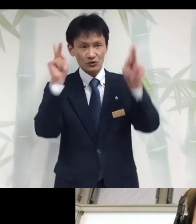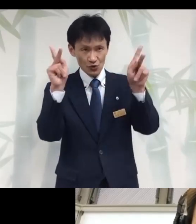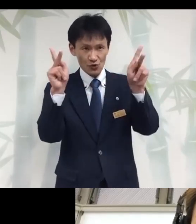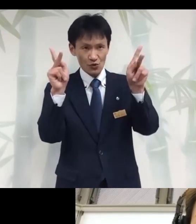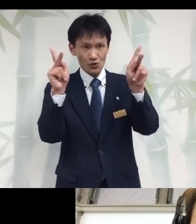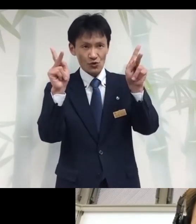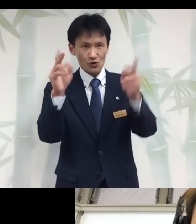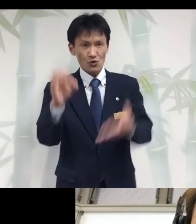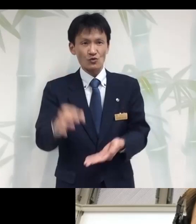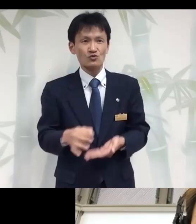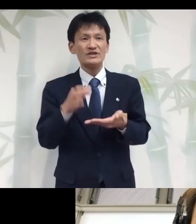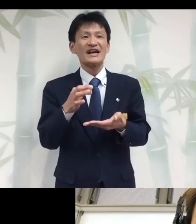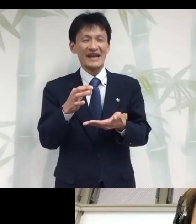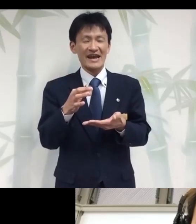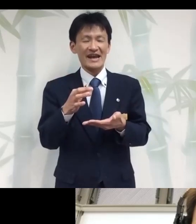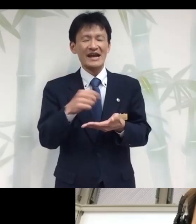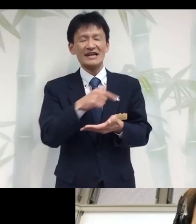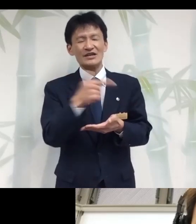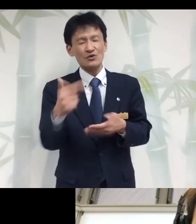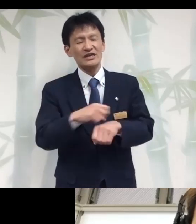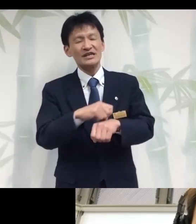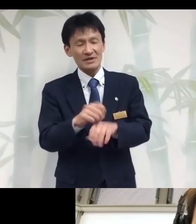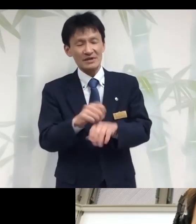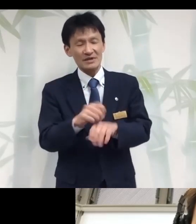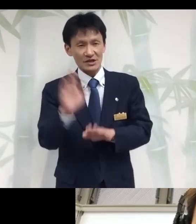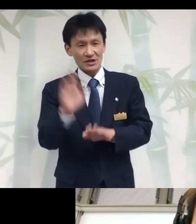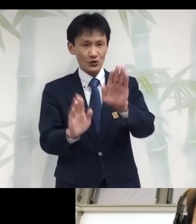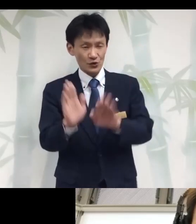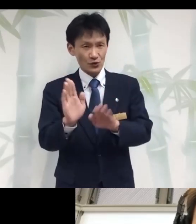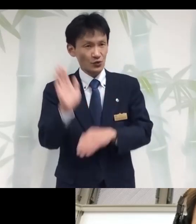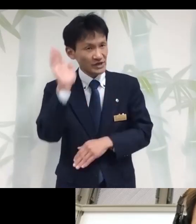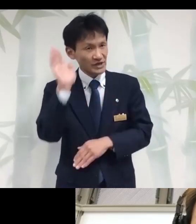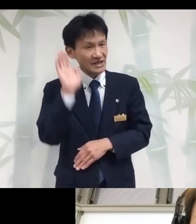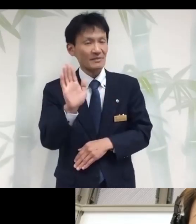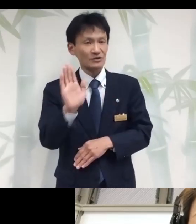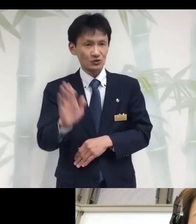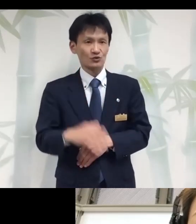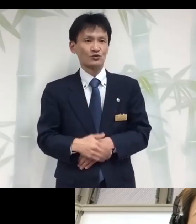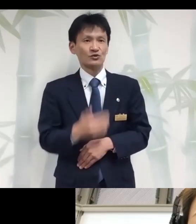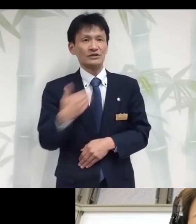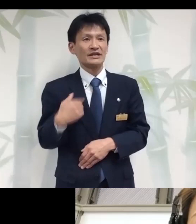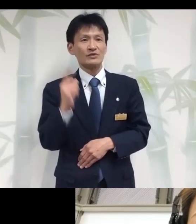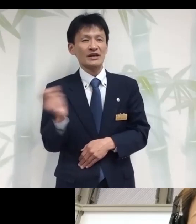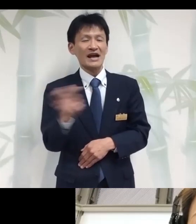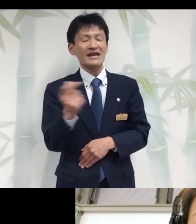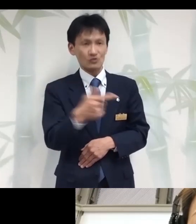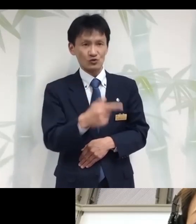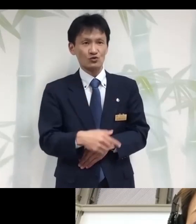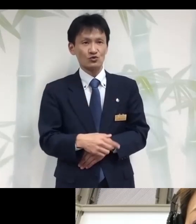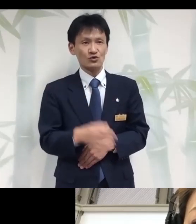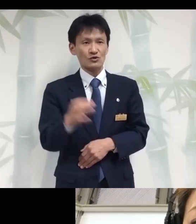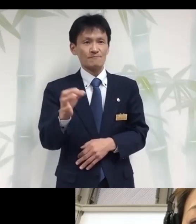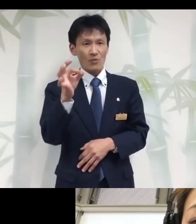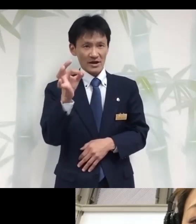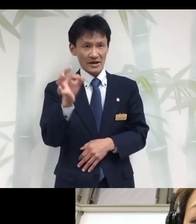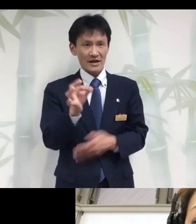売上が相当落ちているということでありますので、できる限り早くお手元に資金が行くようなです